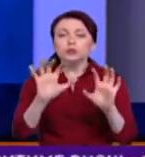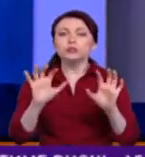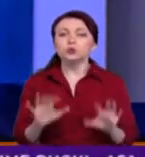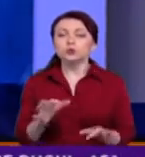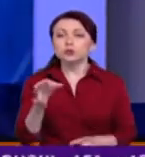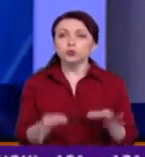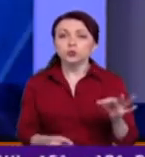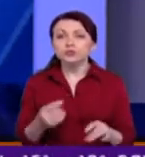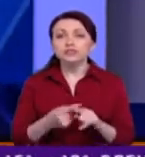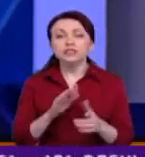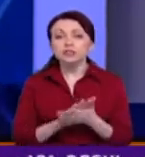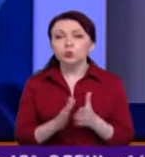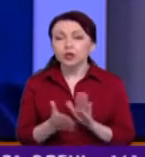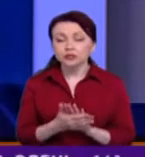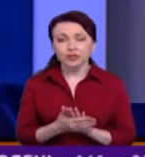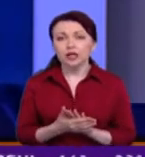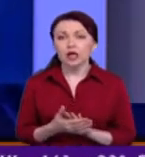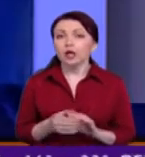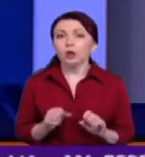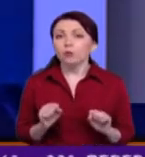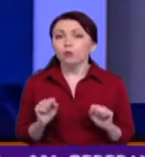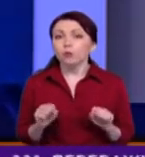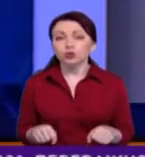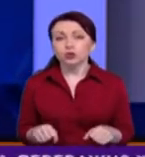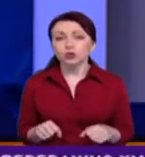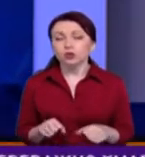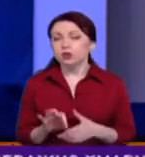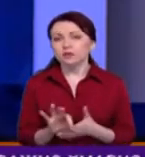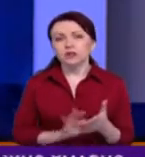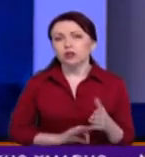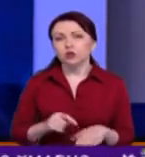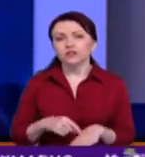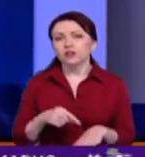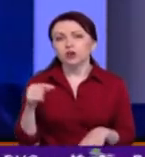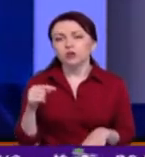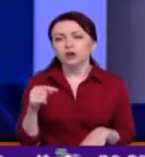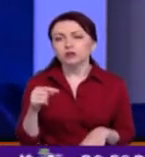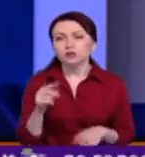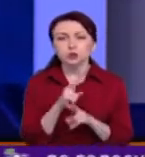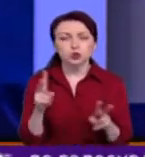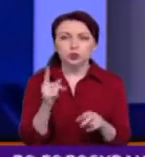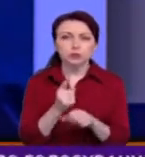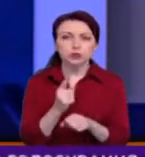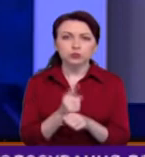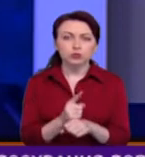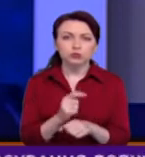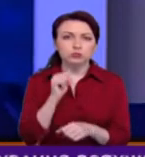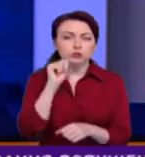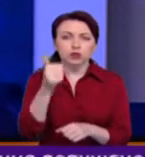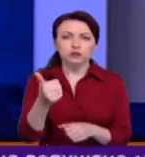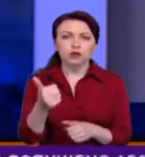Конституційний суд в цій ситуації так само може невідкладно відреагувати. Ніхто їм не забороняє, умовно, навіть